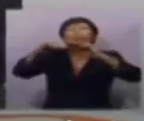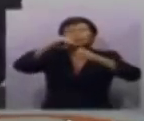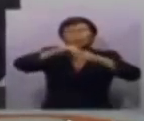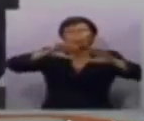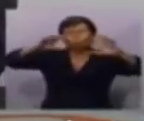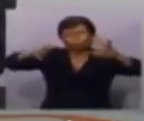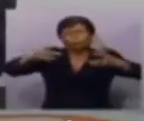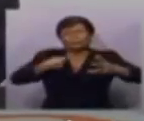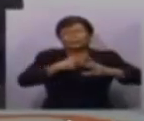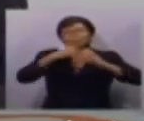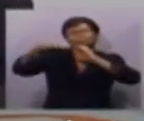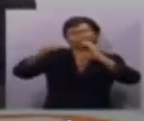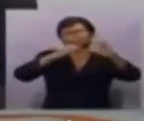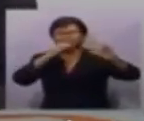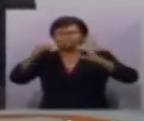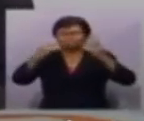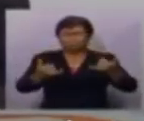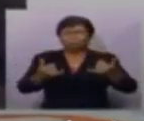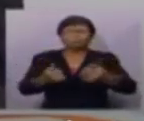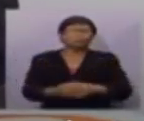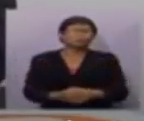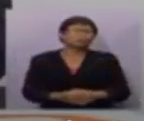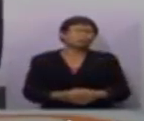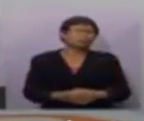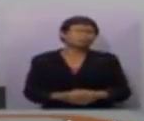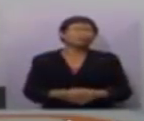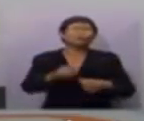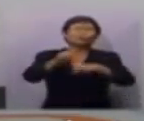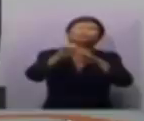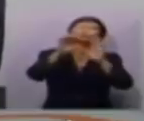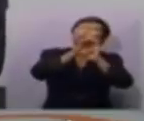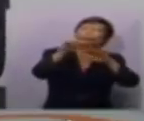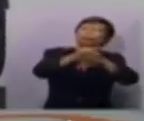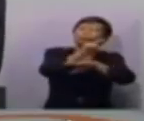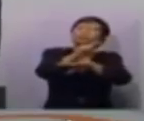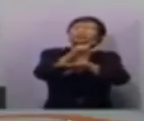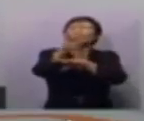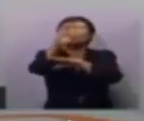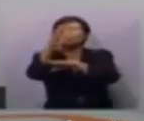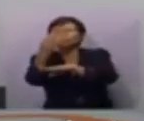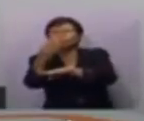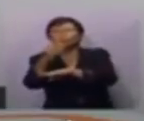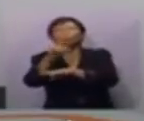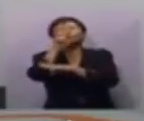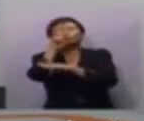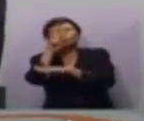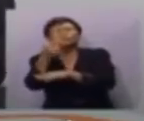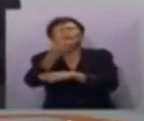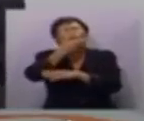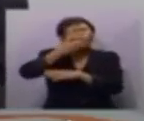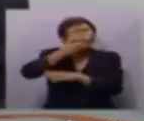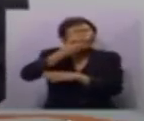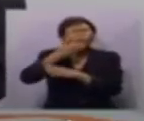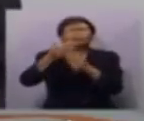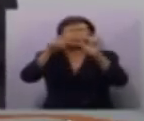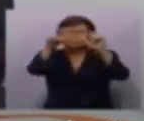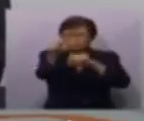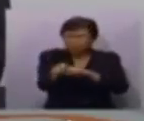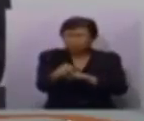dunia kita ada ini. Seperti penggunaan sosial media, calon muda merupakan satu